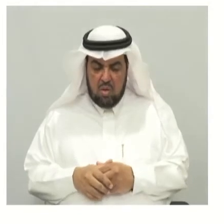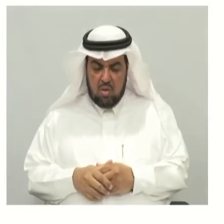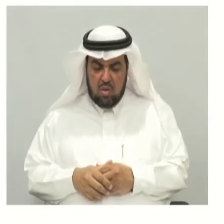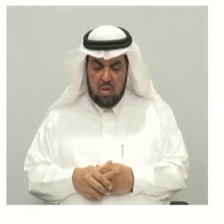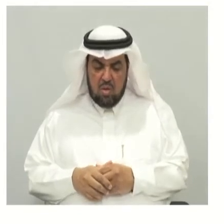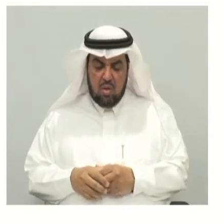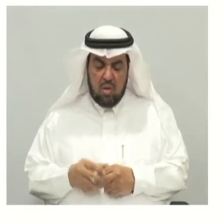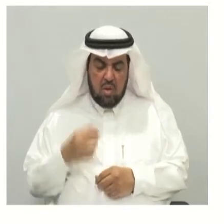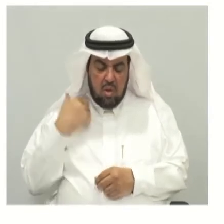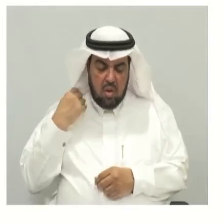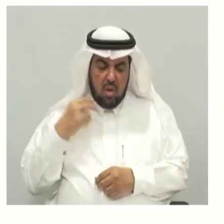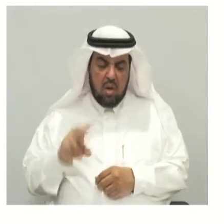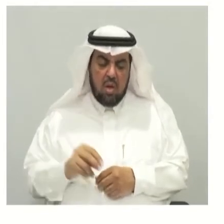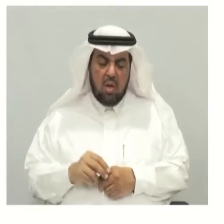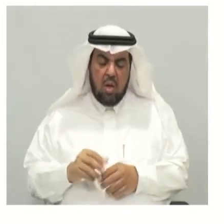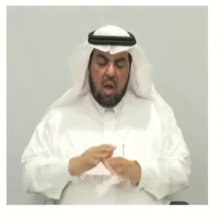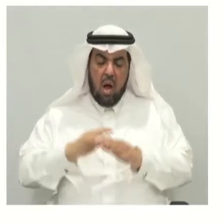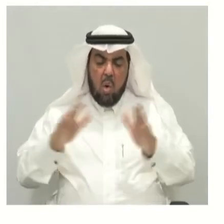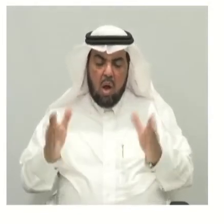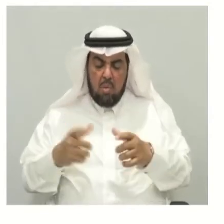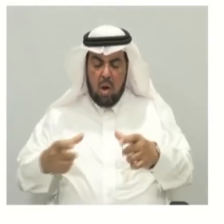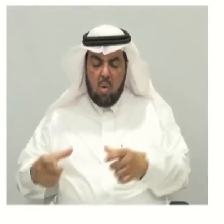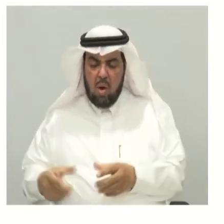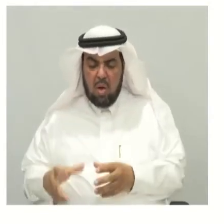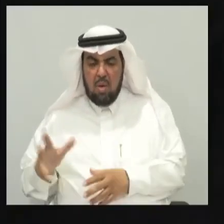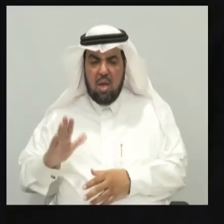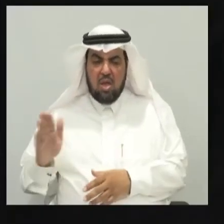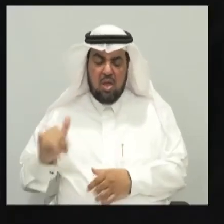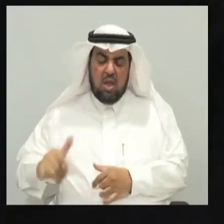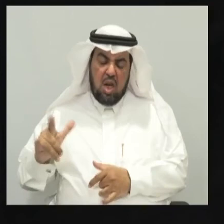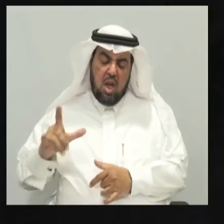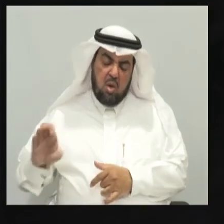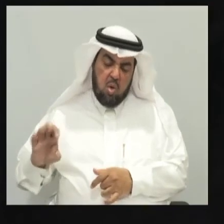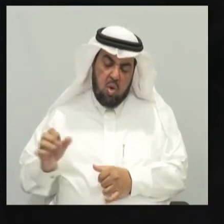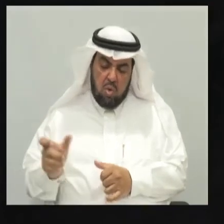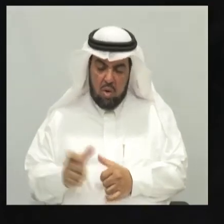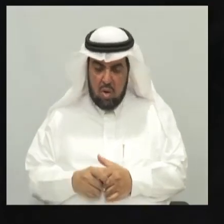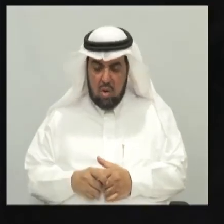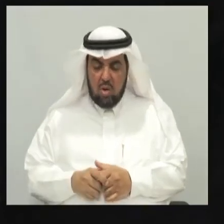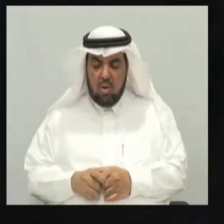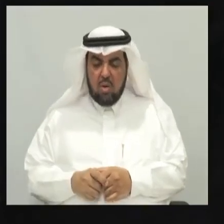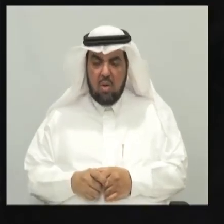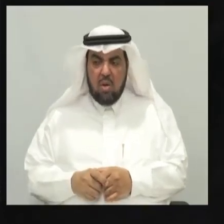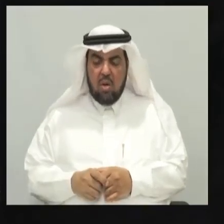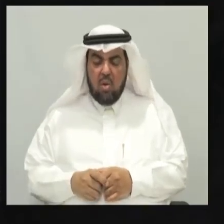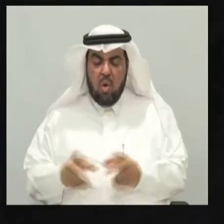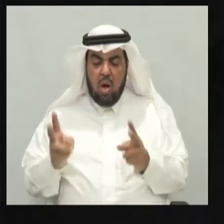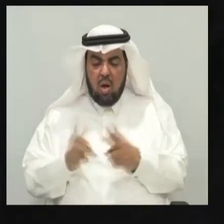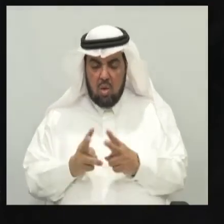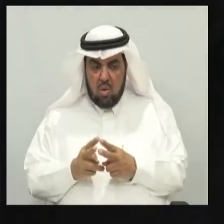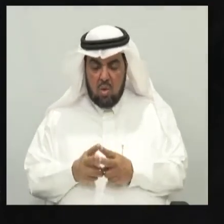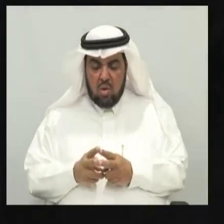متوسطة. نصنع منها قوالب ماذا؟ السيليكون. نصنع منها أيضا ماذا؟ نصنع منها